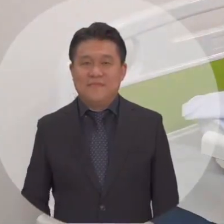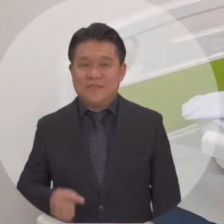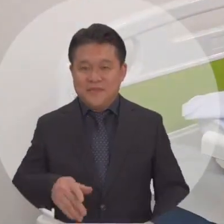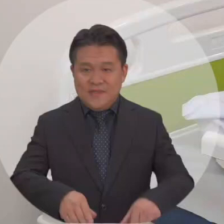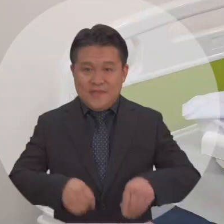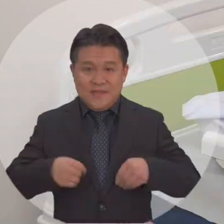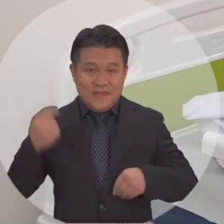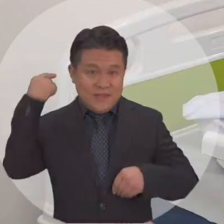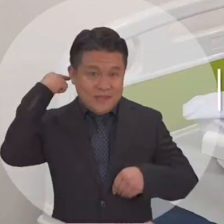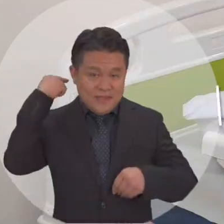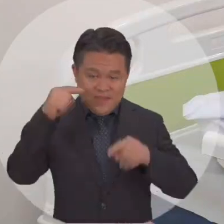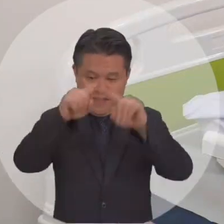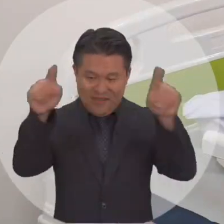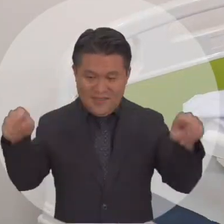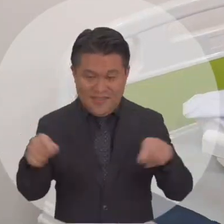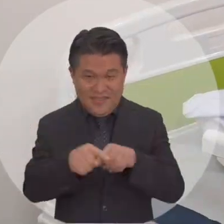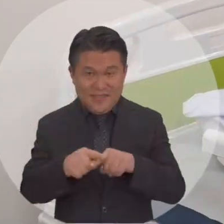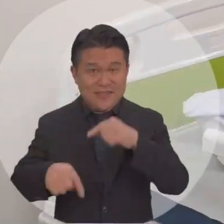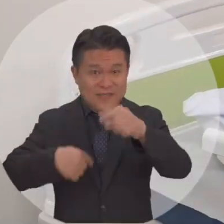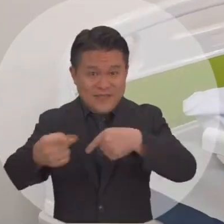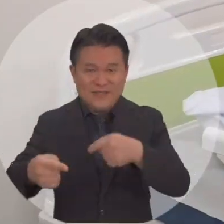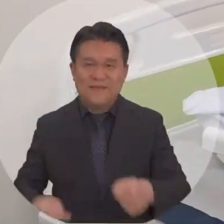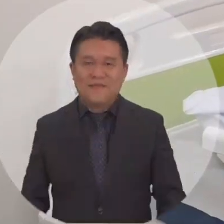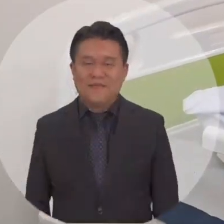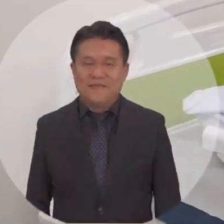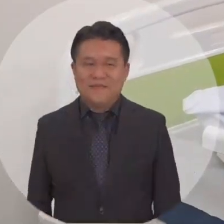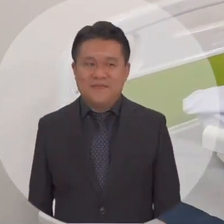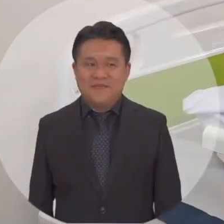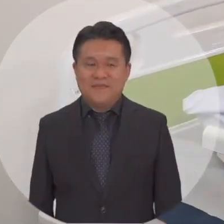침구 교체 순서 안내입니다.